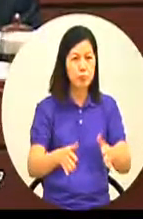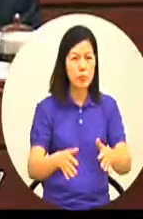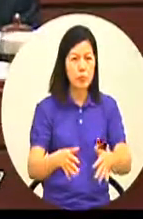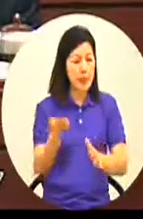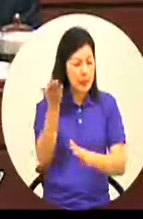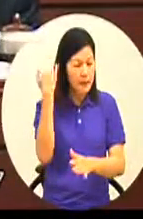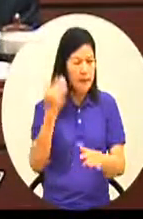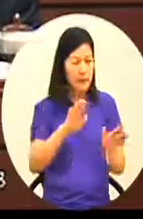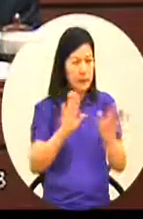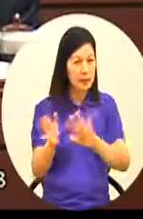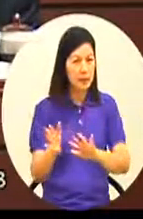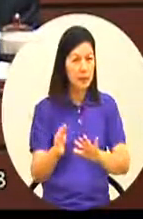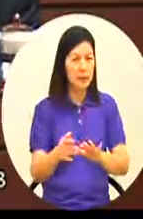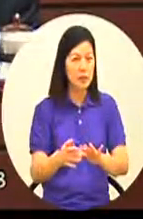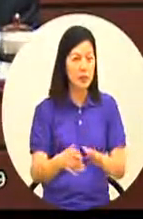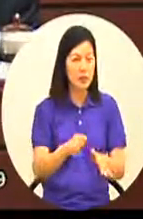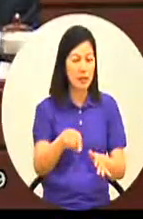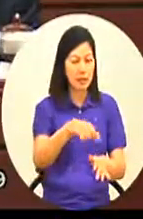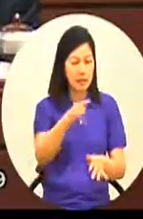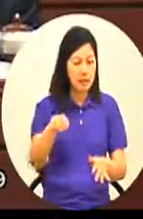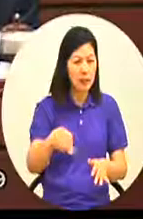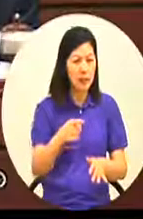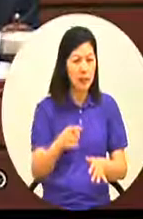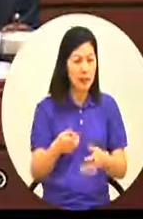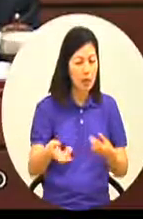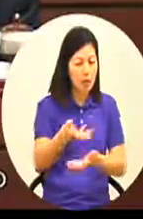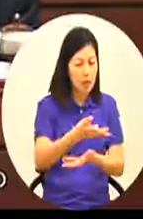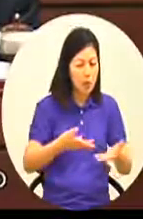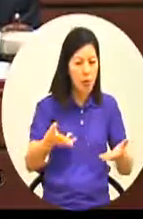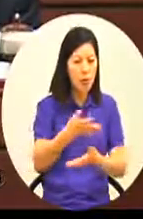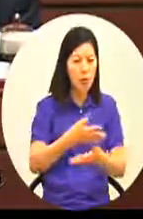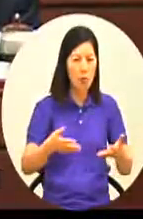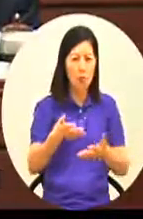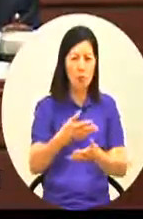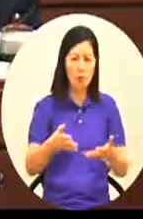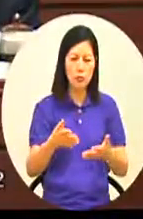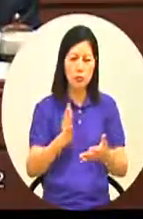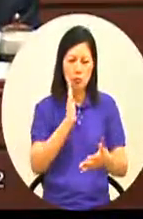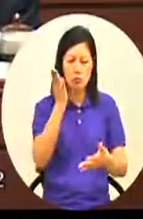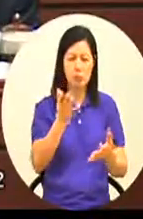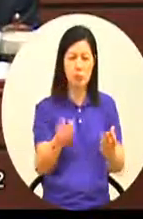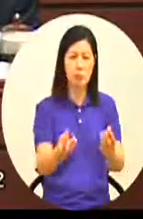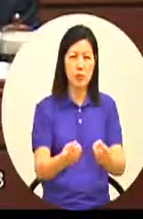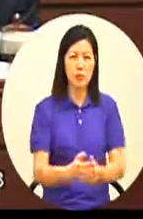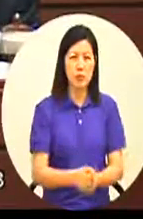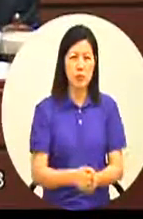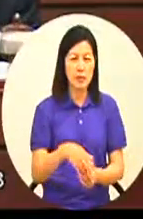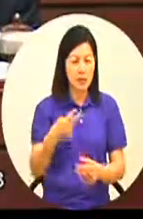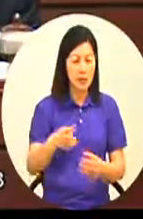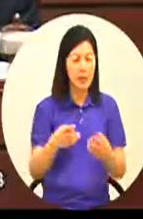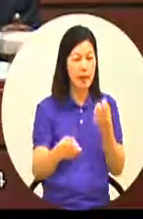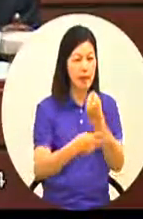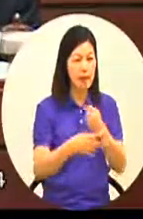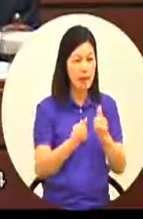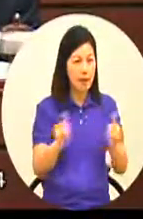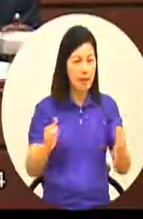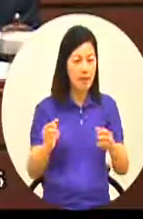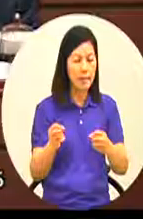是讲，过去可能大家伫这个沟通的体制上较无一点要畅通，所以咱来刚刚讲啊，透过里民大会啊，透过